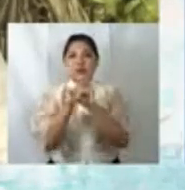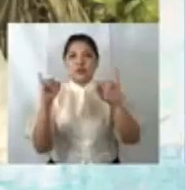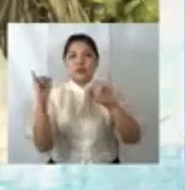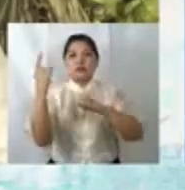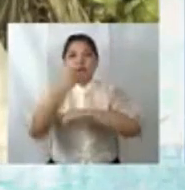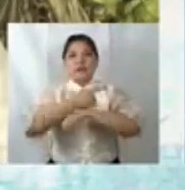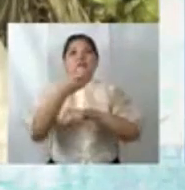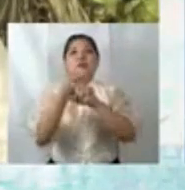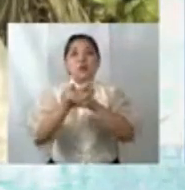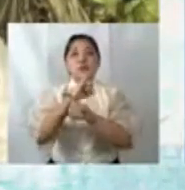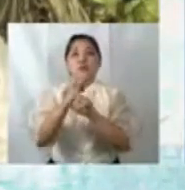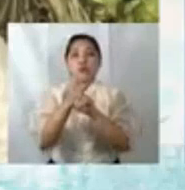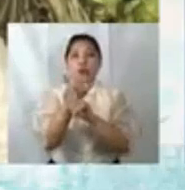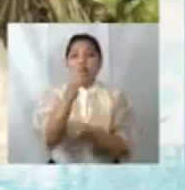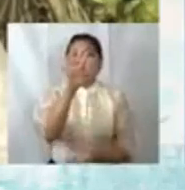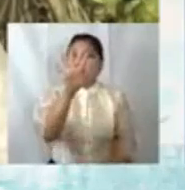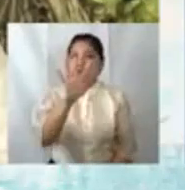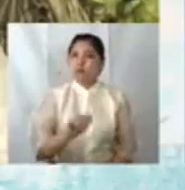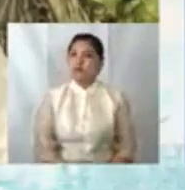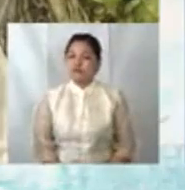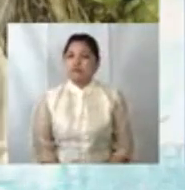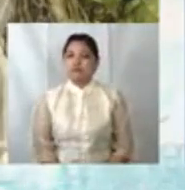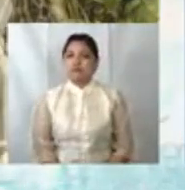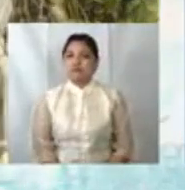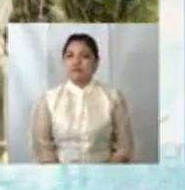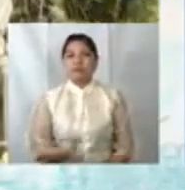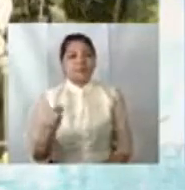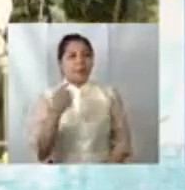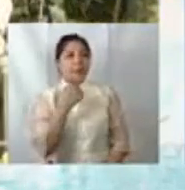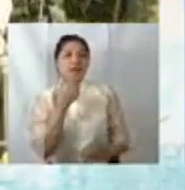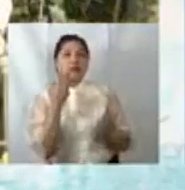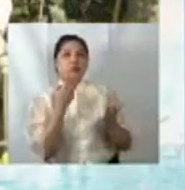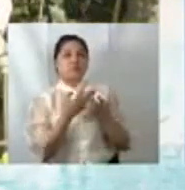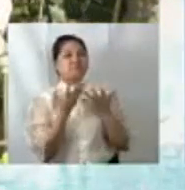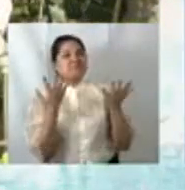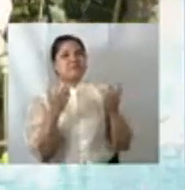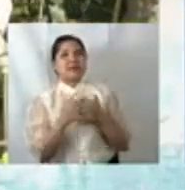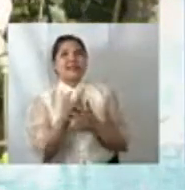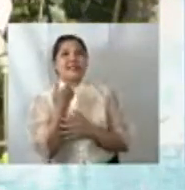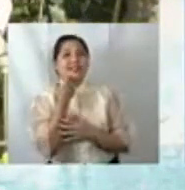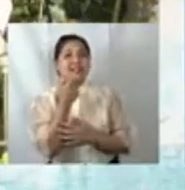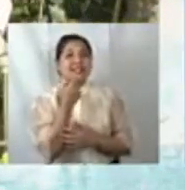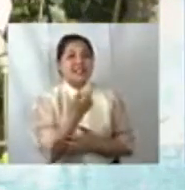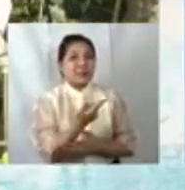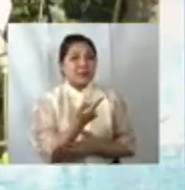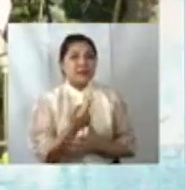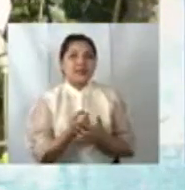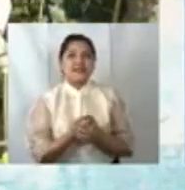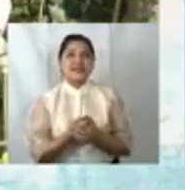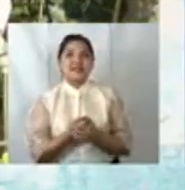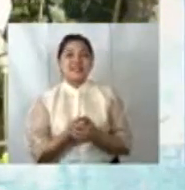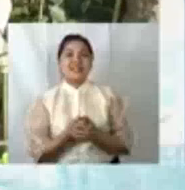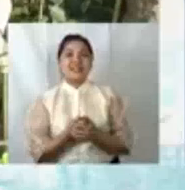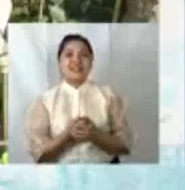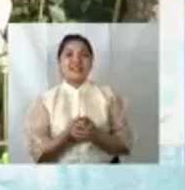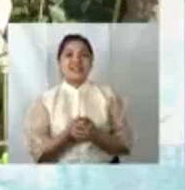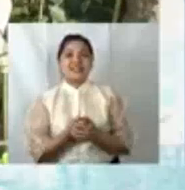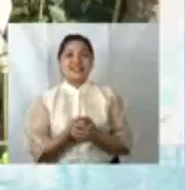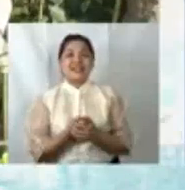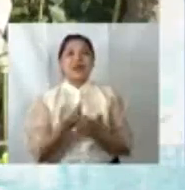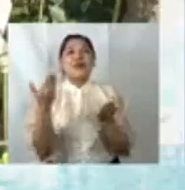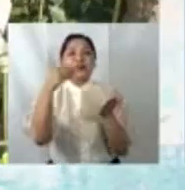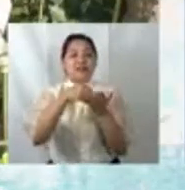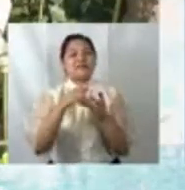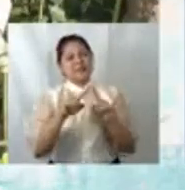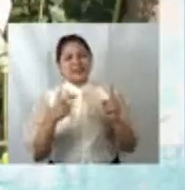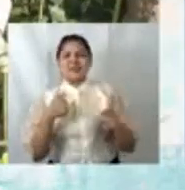July 4? Well, ang nabanggit na rin yan kanina, no? Pero ulitin ko, no?